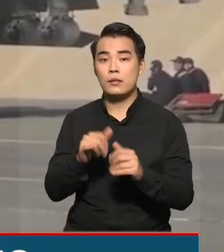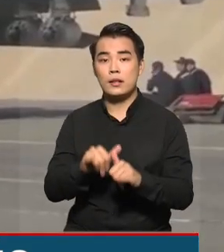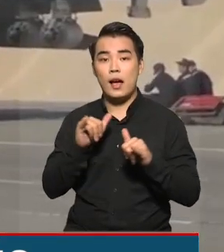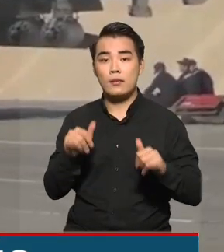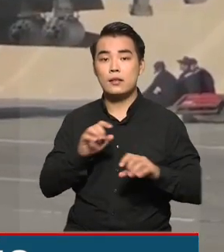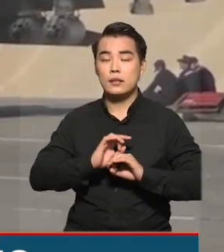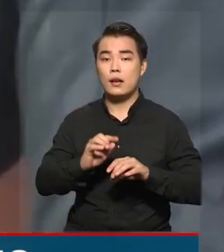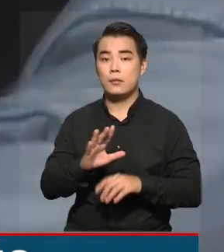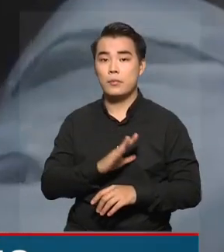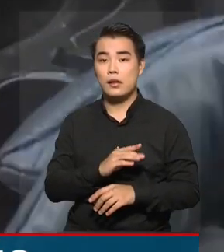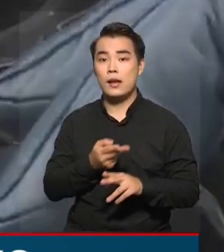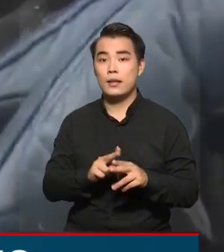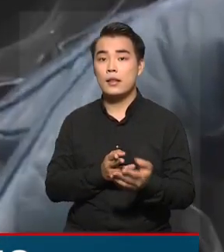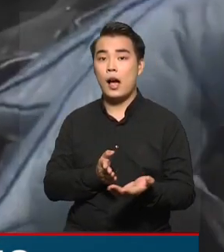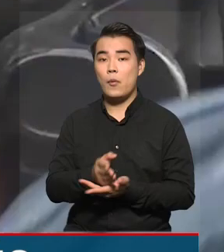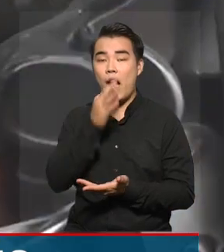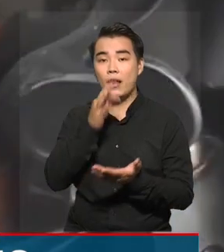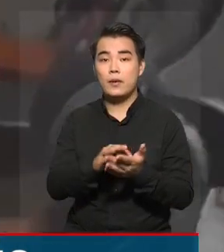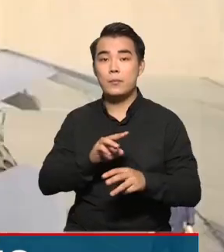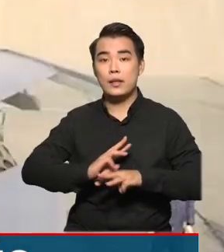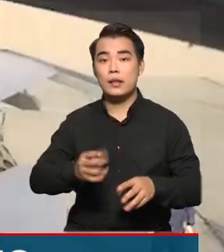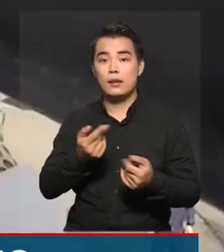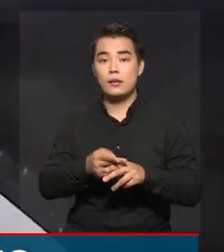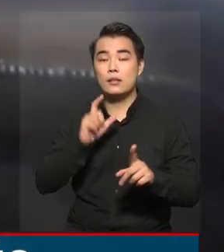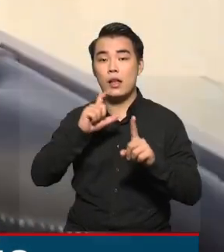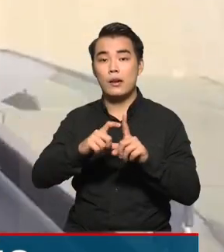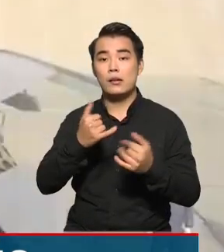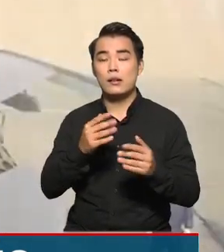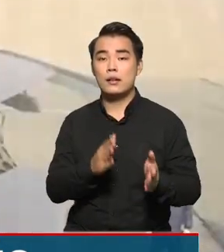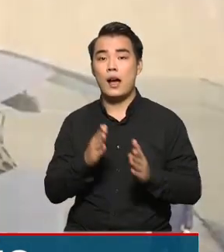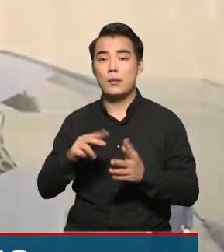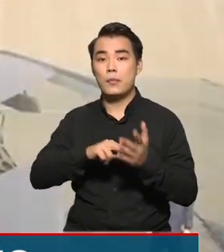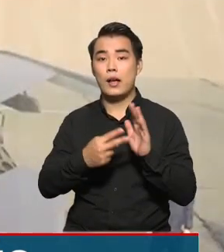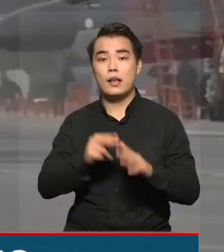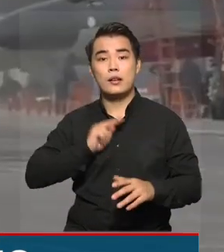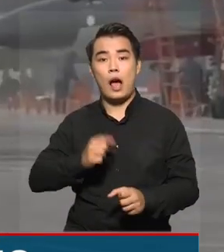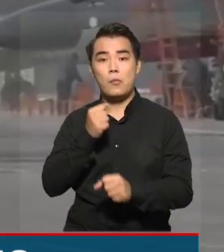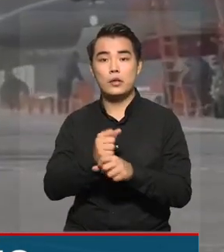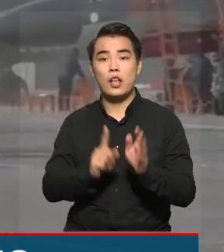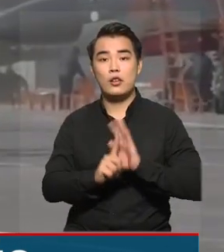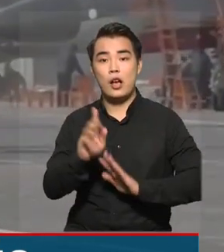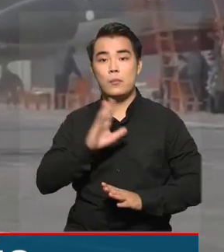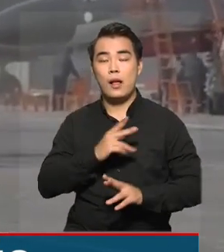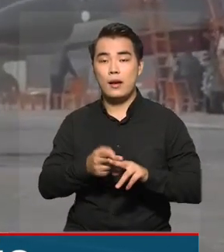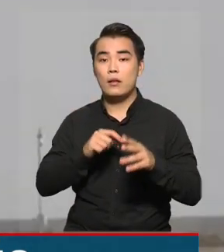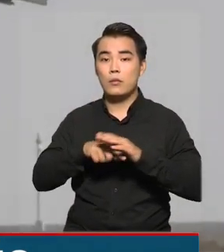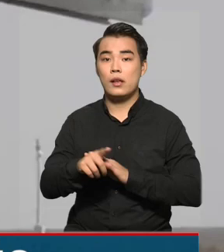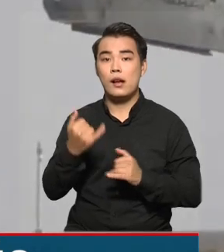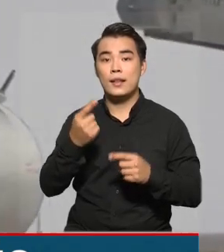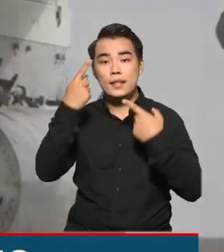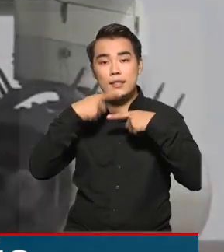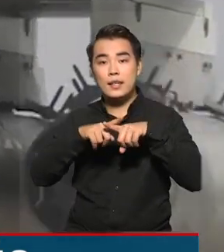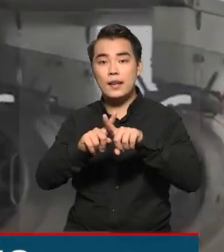алуды міндеттеді. Бұл салаға жауапты министрлік өкілдерінің сөзінше бірқатар жобалар жүзеге асырыла бастаған. Оның ішінде бронды